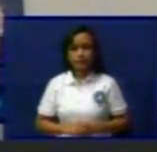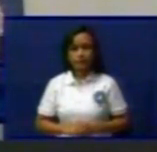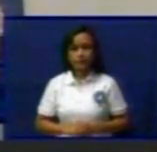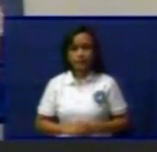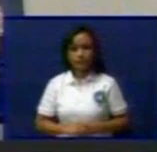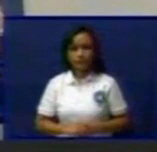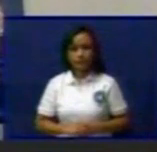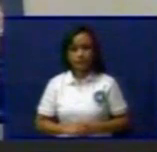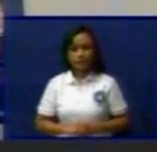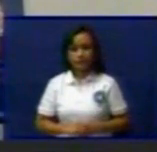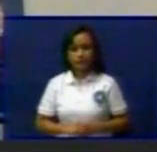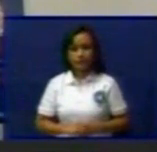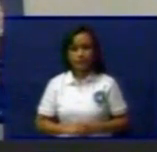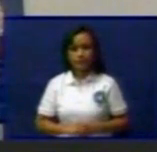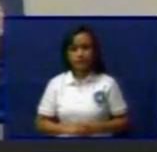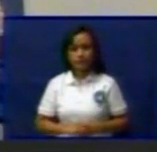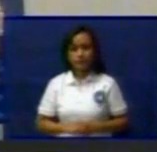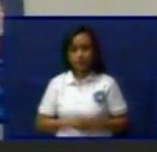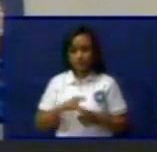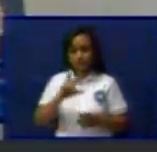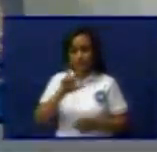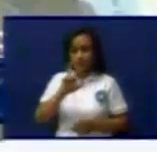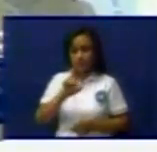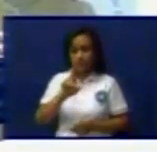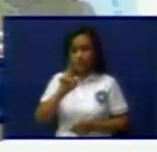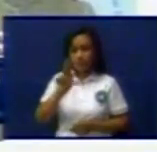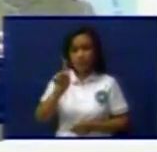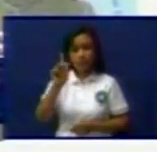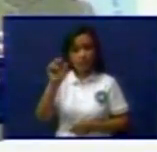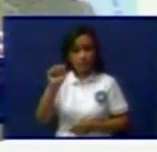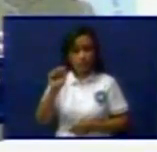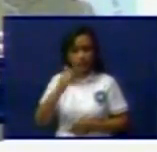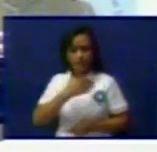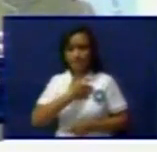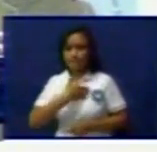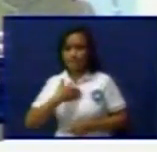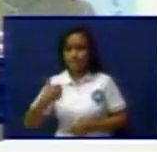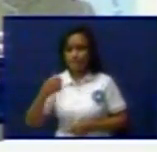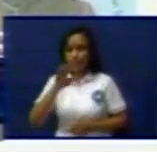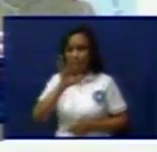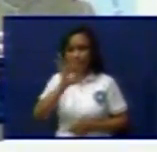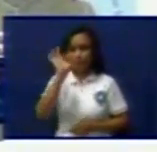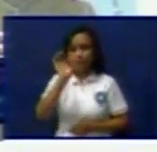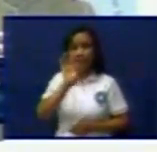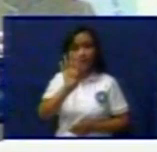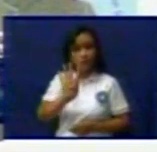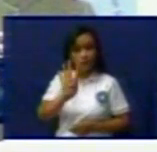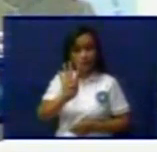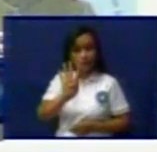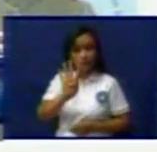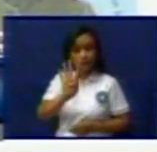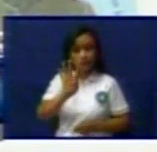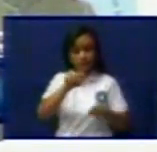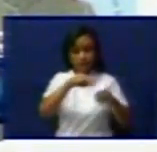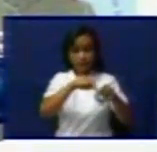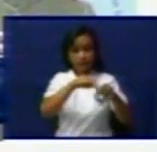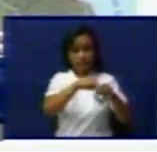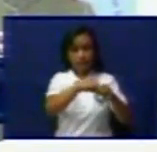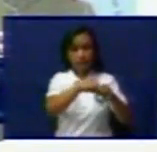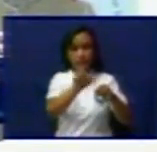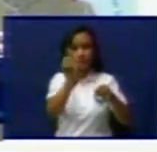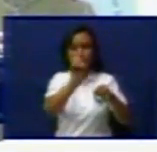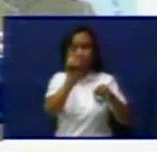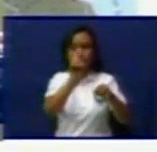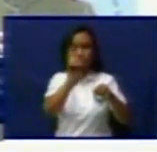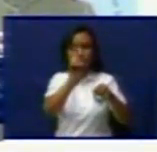我们最后确定的线路四方案，自西向东分别经过布里托、尼瓦斯、伊兰、图勒伊北和彭塔格尔达河附近。 La ruta preferida, la 4, pasa por